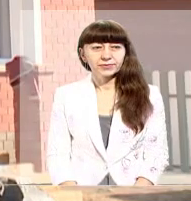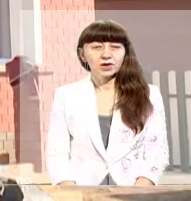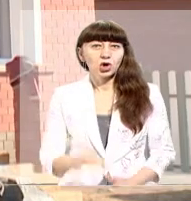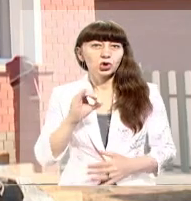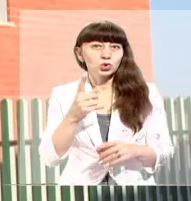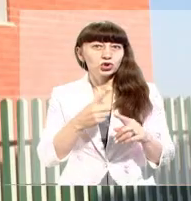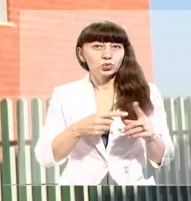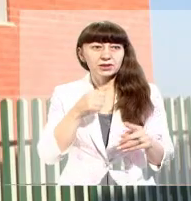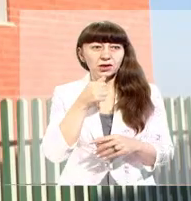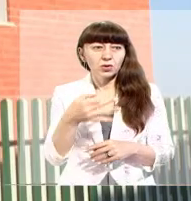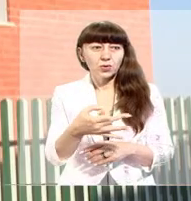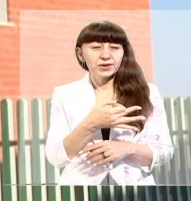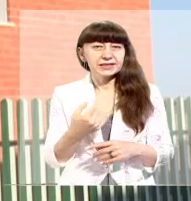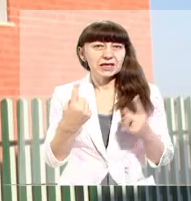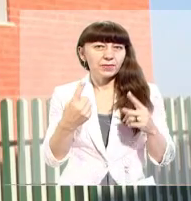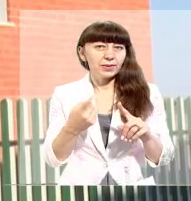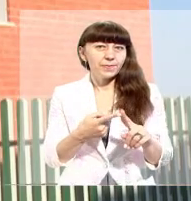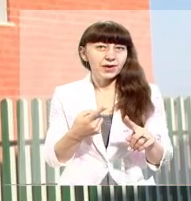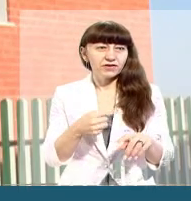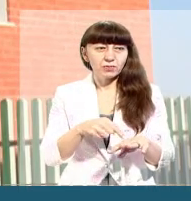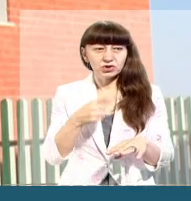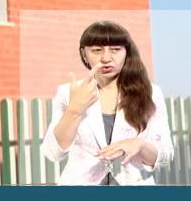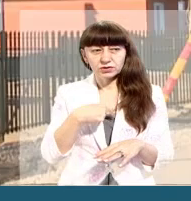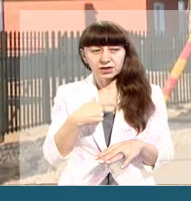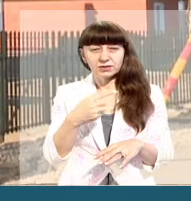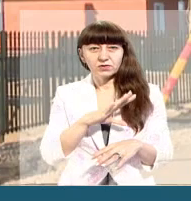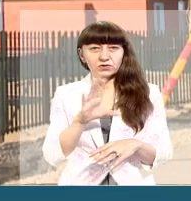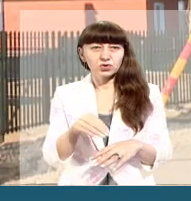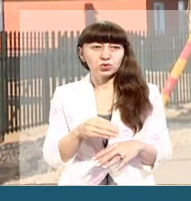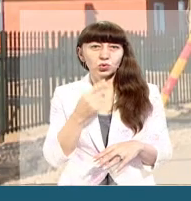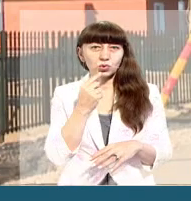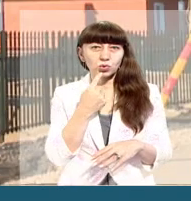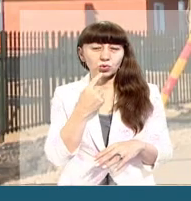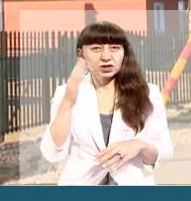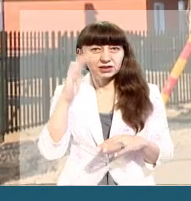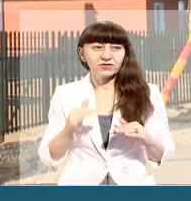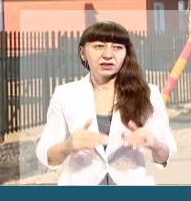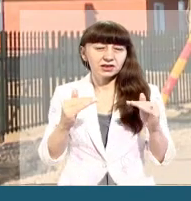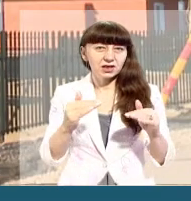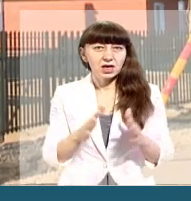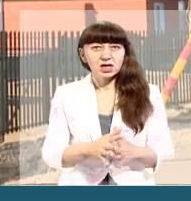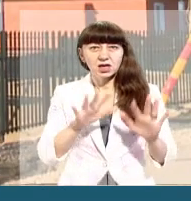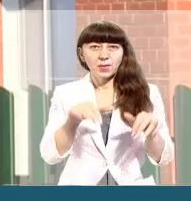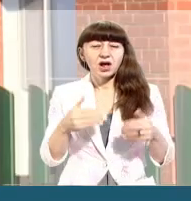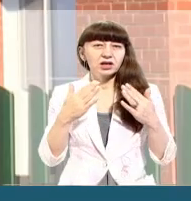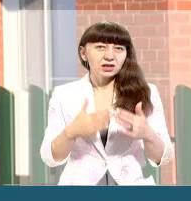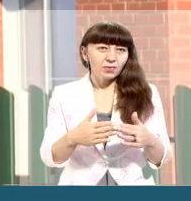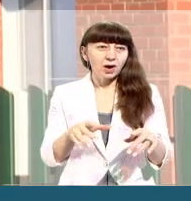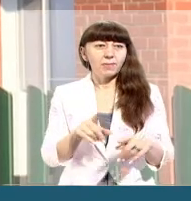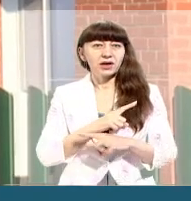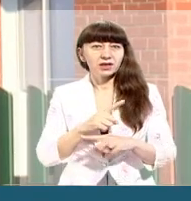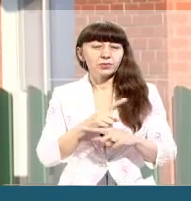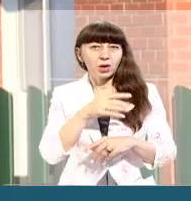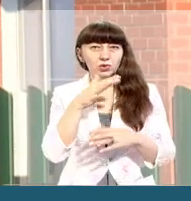Южные районы Костанайской области самые первые ощутили на себе всю беспощадность стихии. Большая вода лишила людей жилья, погибло